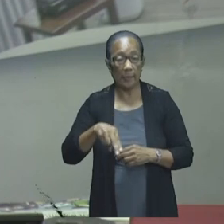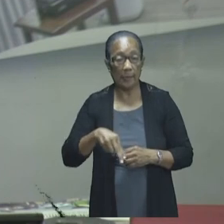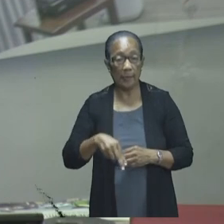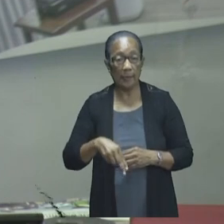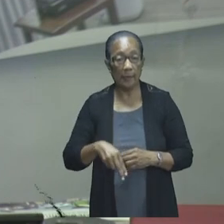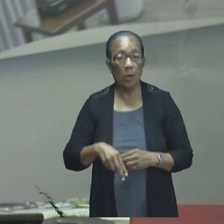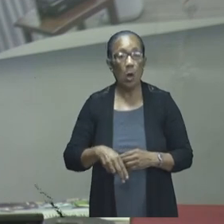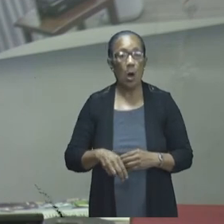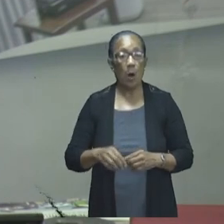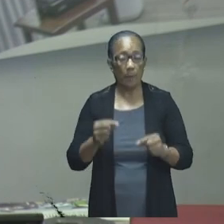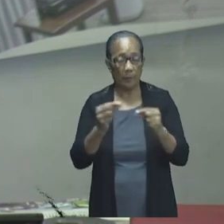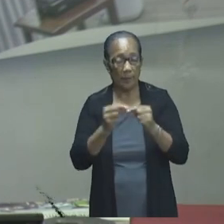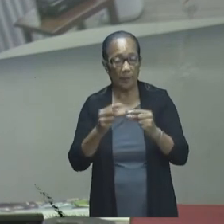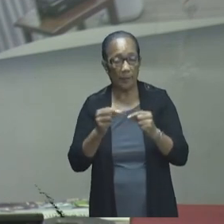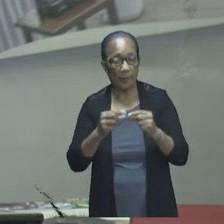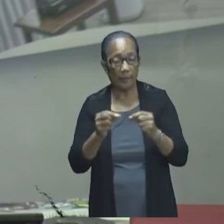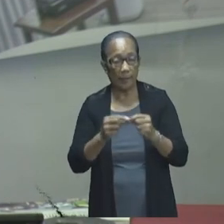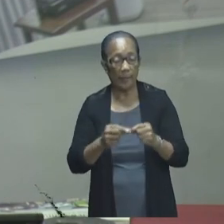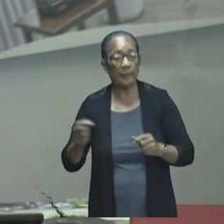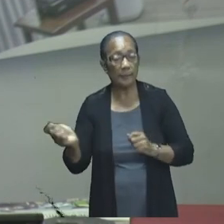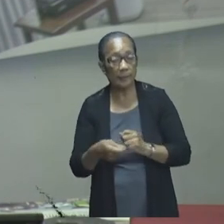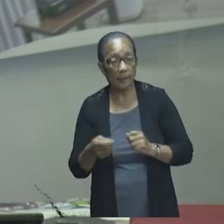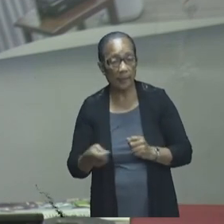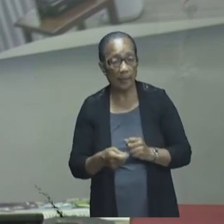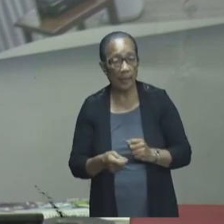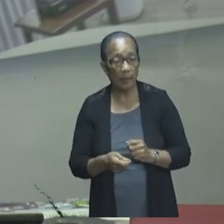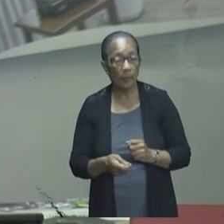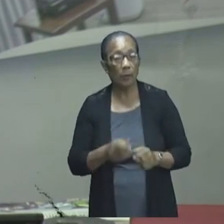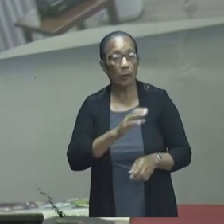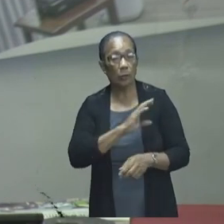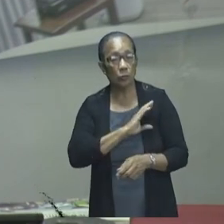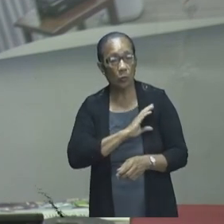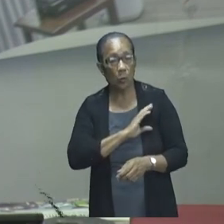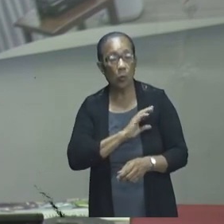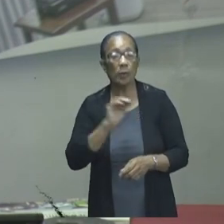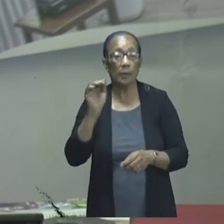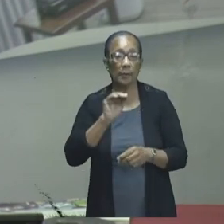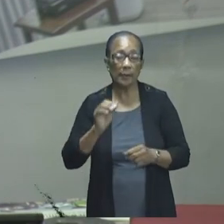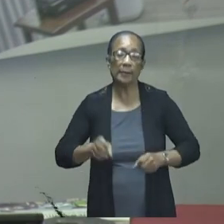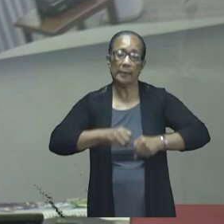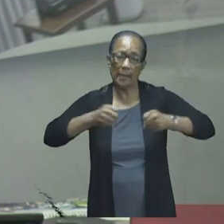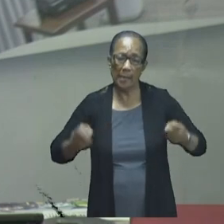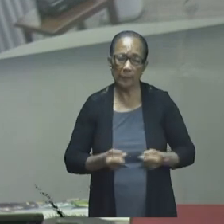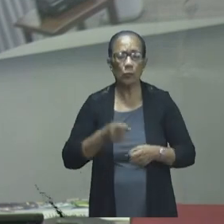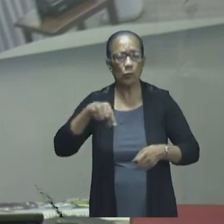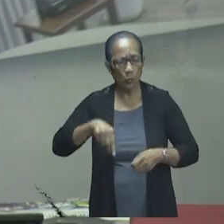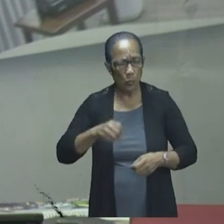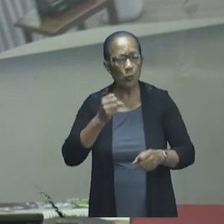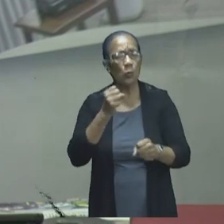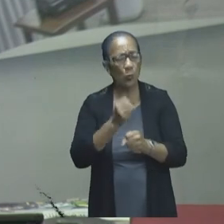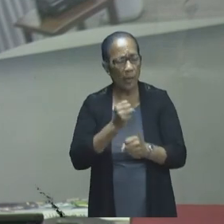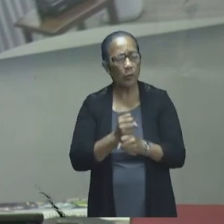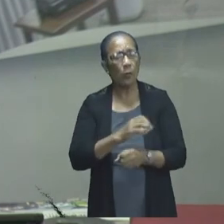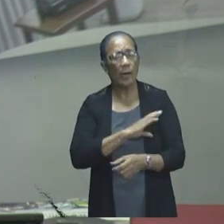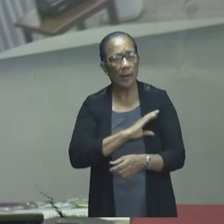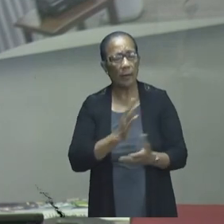reis gaf daar een keertje om te zetten dat emmer die is ook een green energy producten voor zijn al bezig om die truss systeem aan